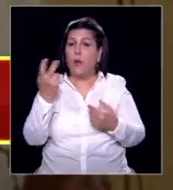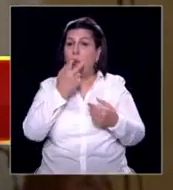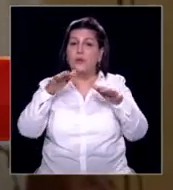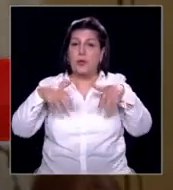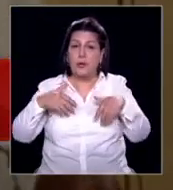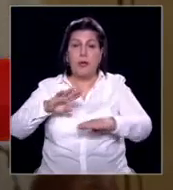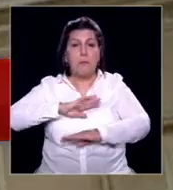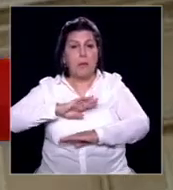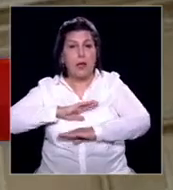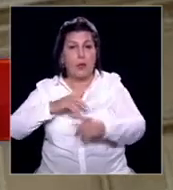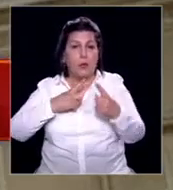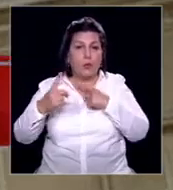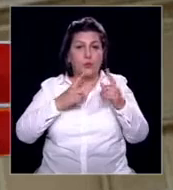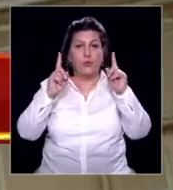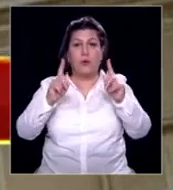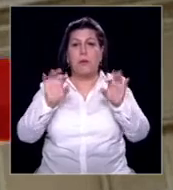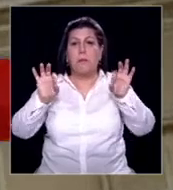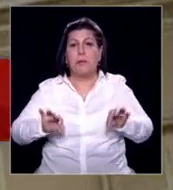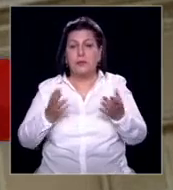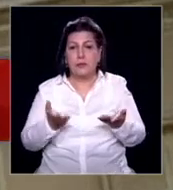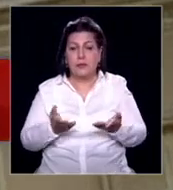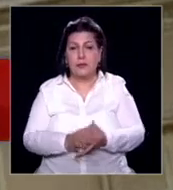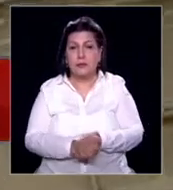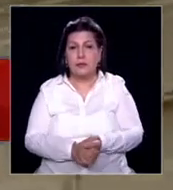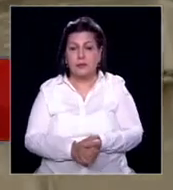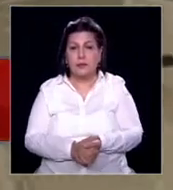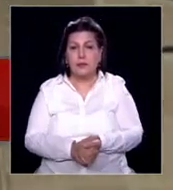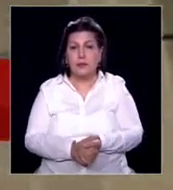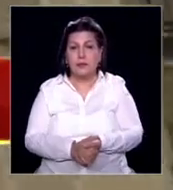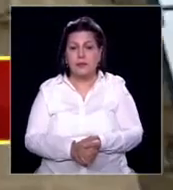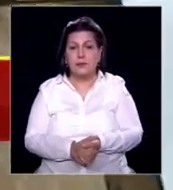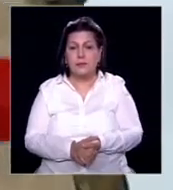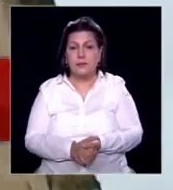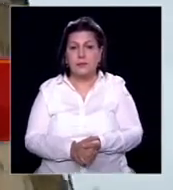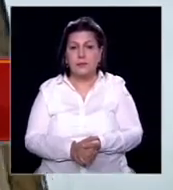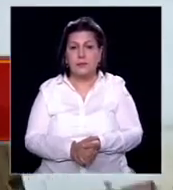Balkon performansları dönemi başladı. You know better, I